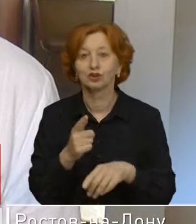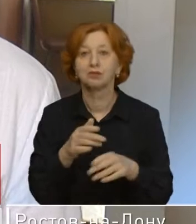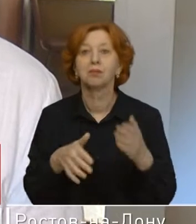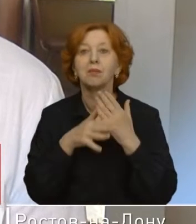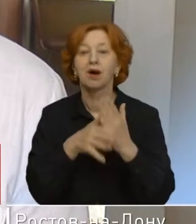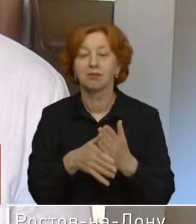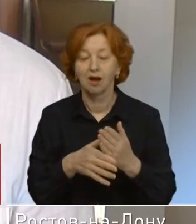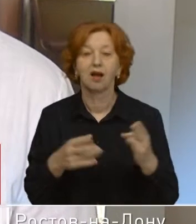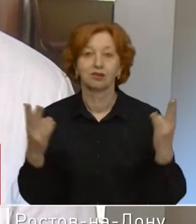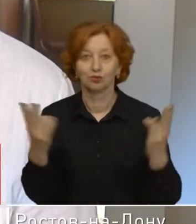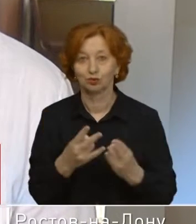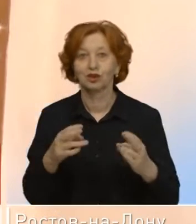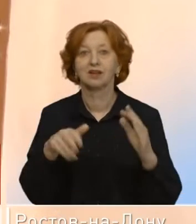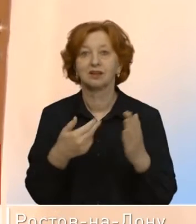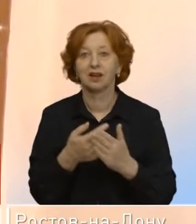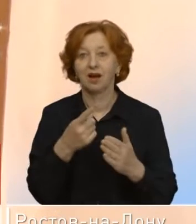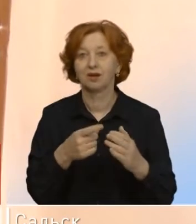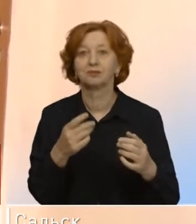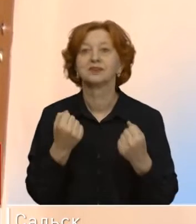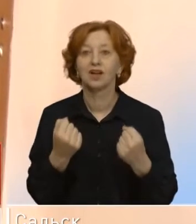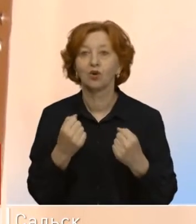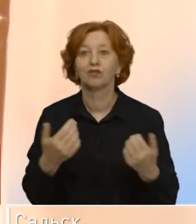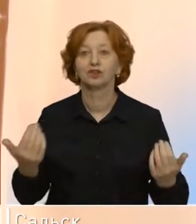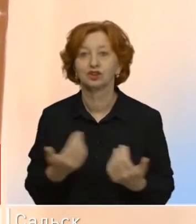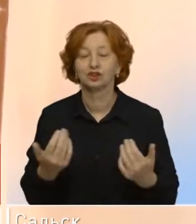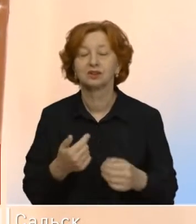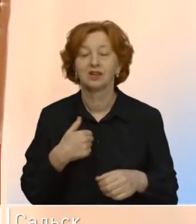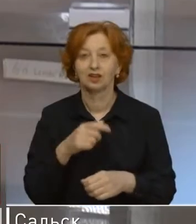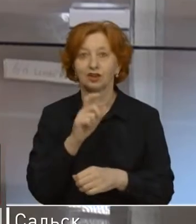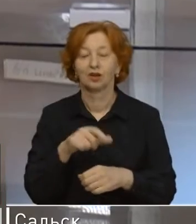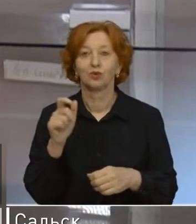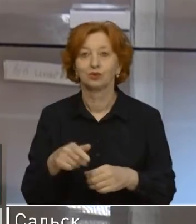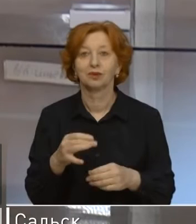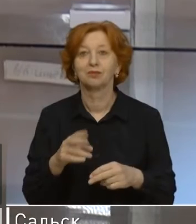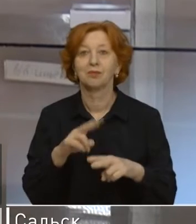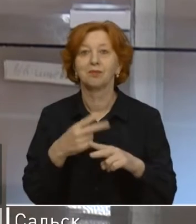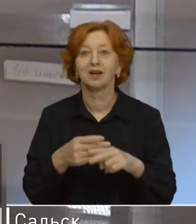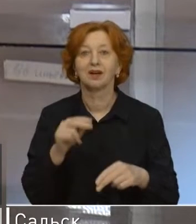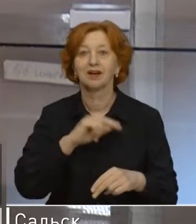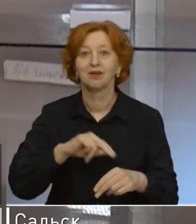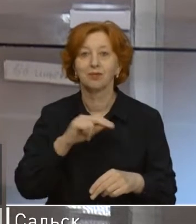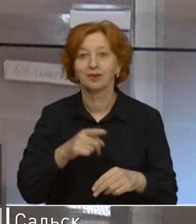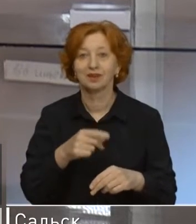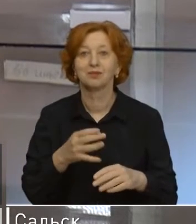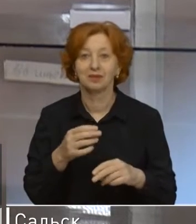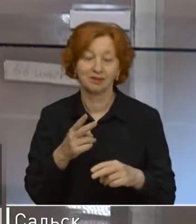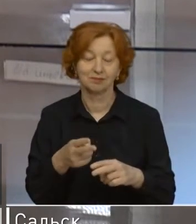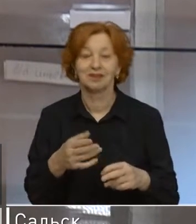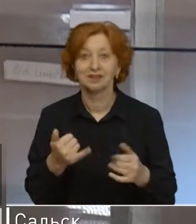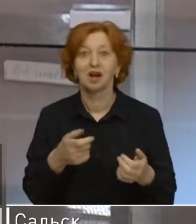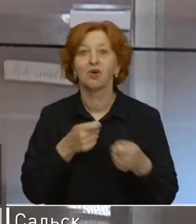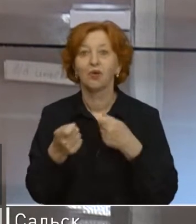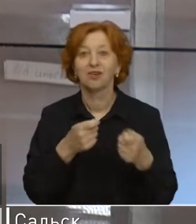и актуальна для охраны здоровья и жизни наших сельчан. Мой отец проработал в этой больнице четверть века водителем